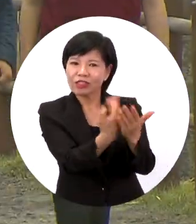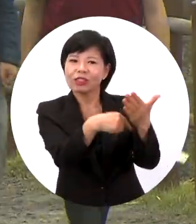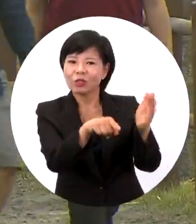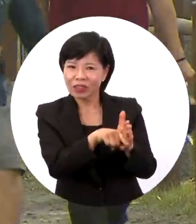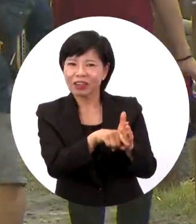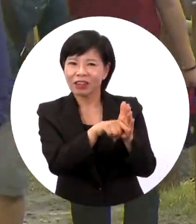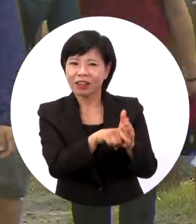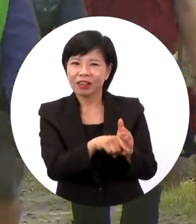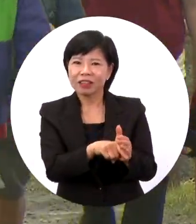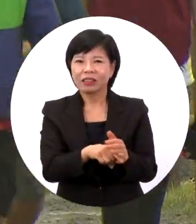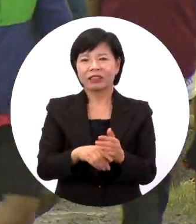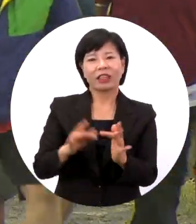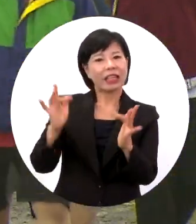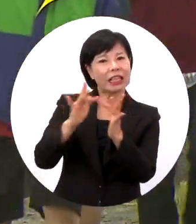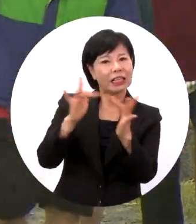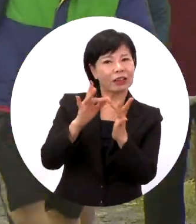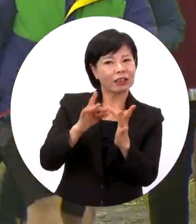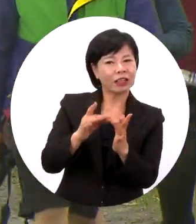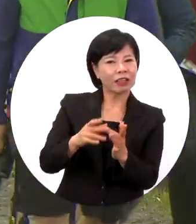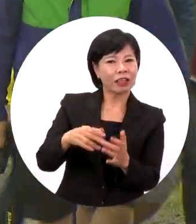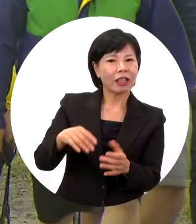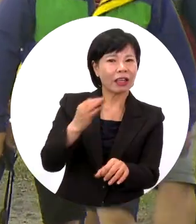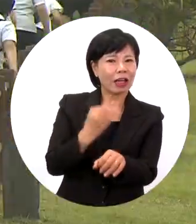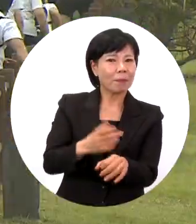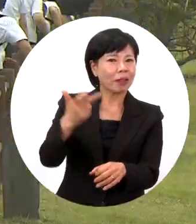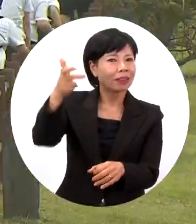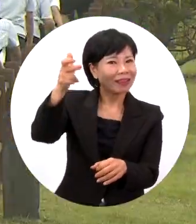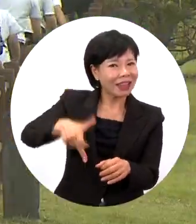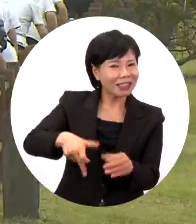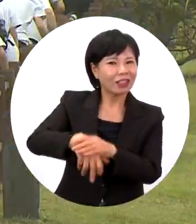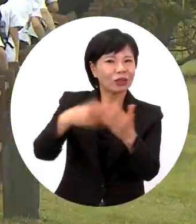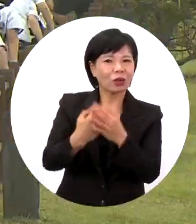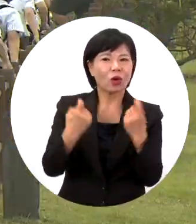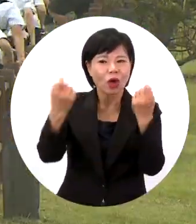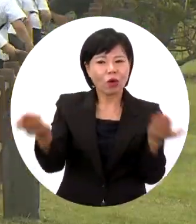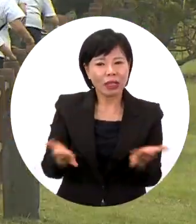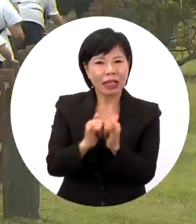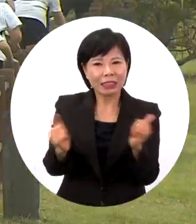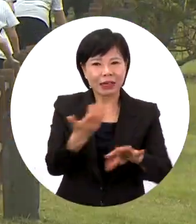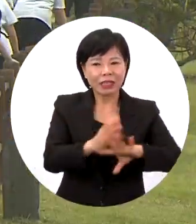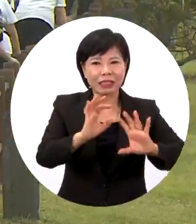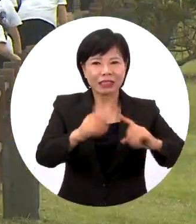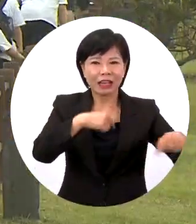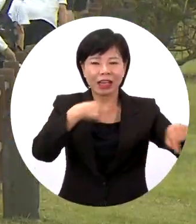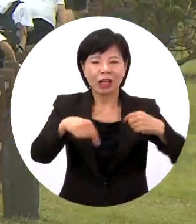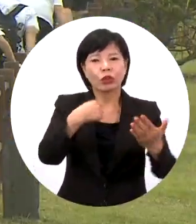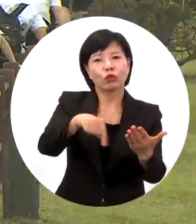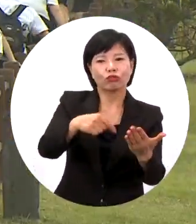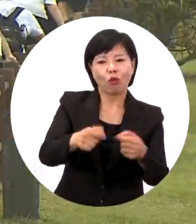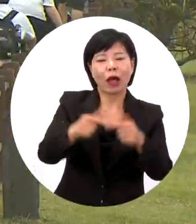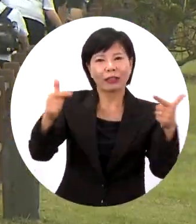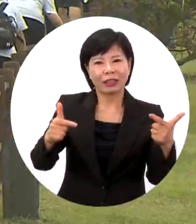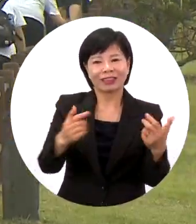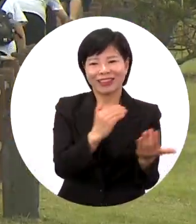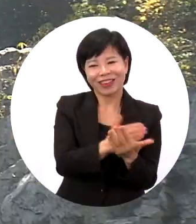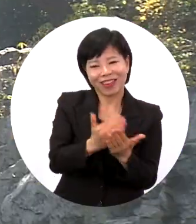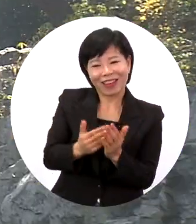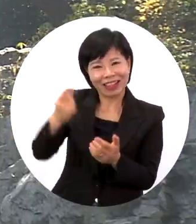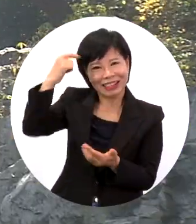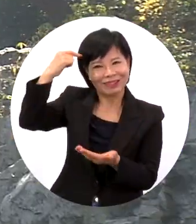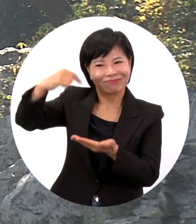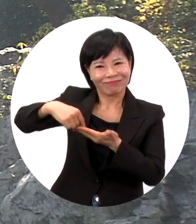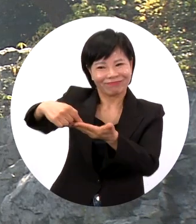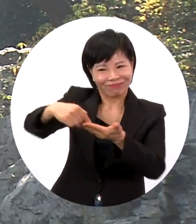위해 모바일 간편 결제 가맹점 확대, 관광 종사자 외국어 교육 서비스 확대 방안 등의 다양한